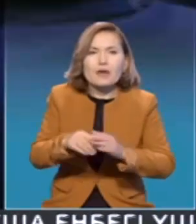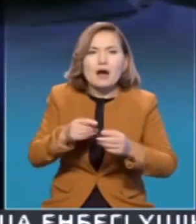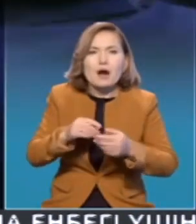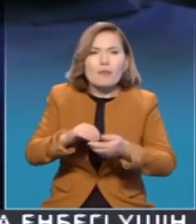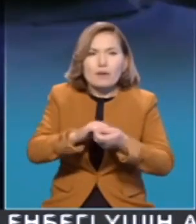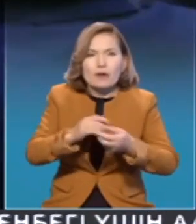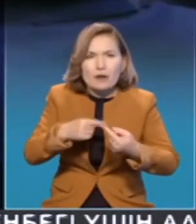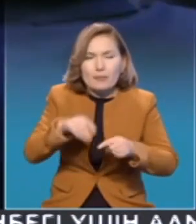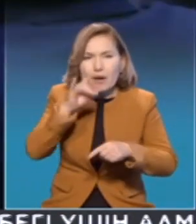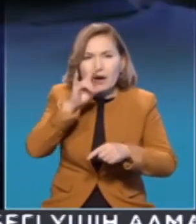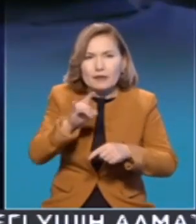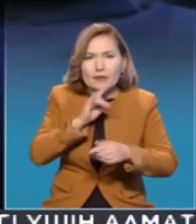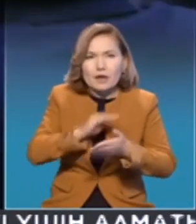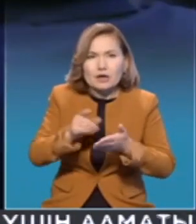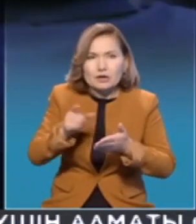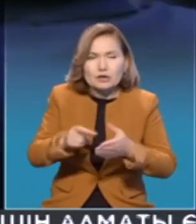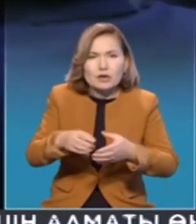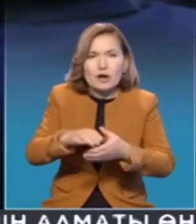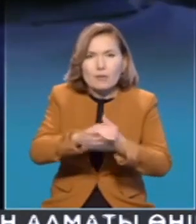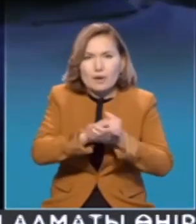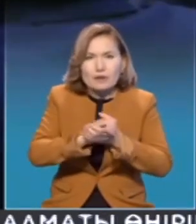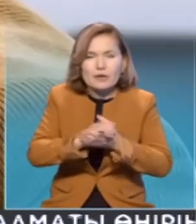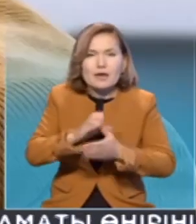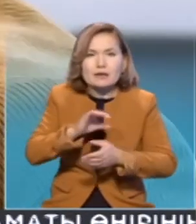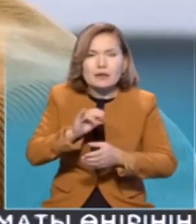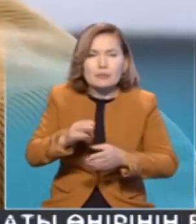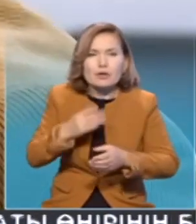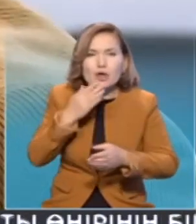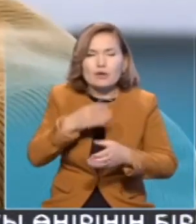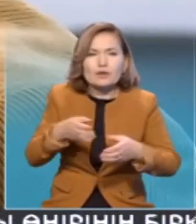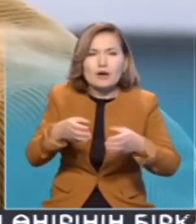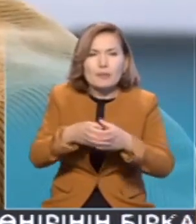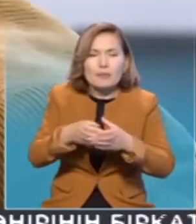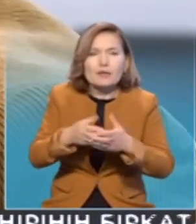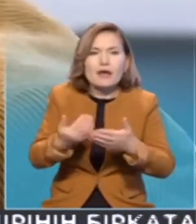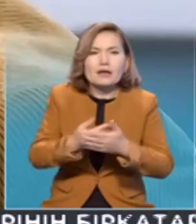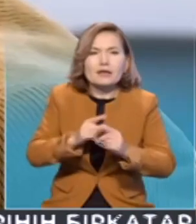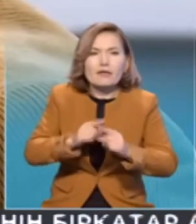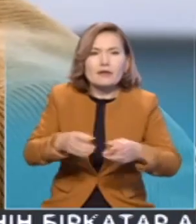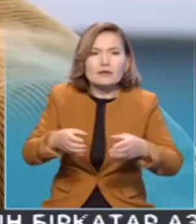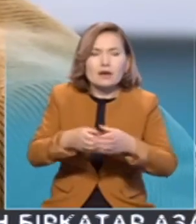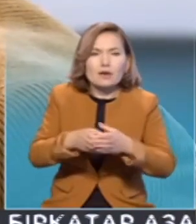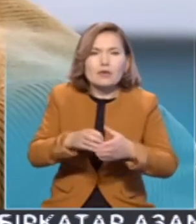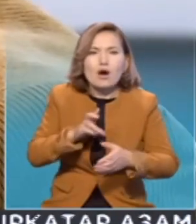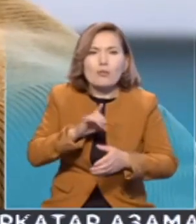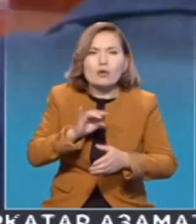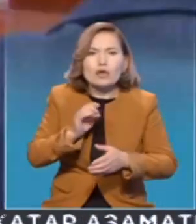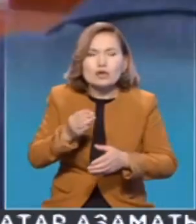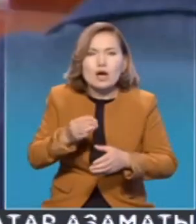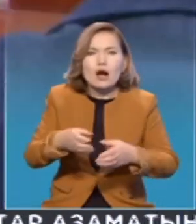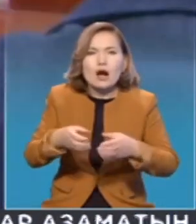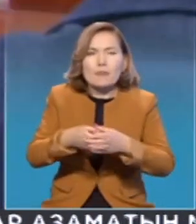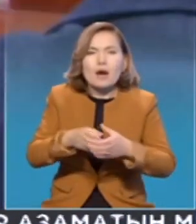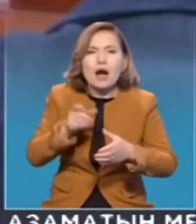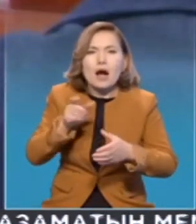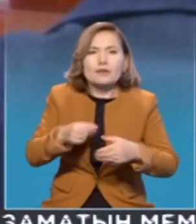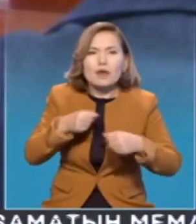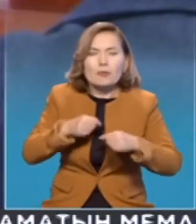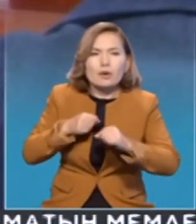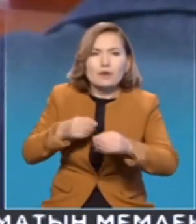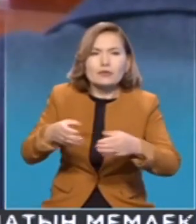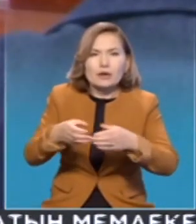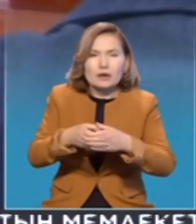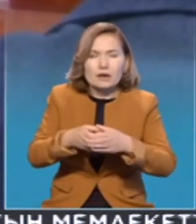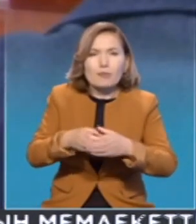Федерациясы, Қазақстан жазушылар одағы, Серпін ұлттық білім және инновациялар палатасы, Болашақ қауымдастығы, Адам құқықтары хартиясы